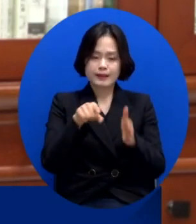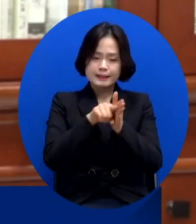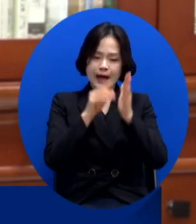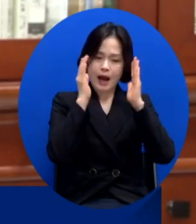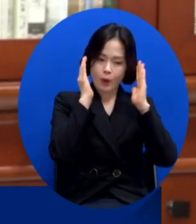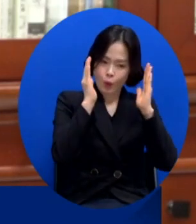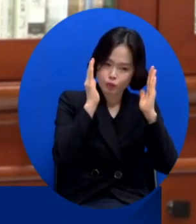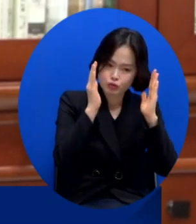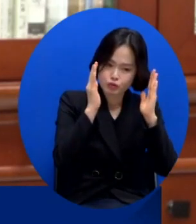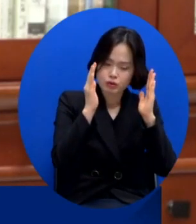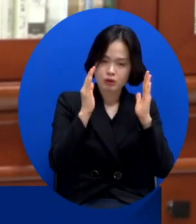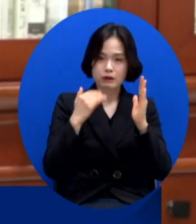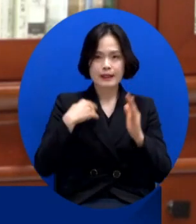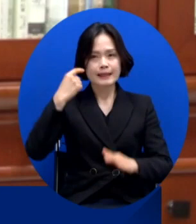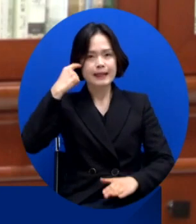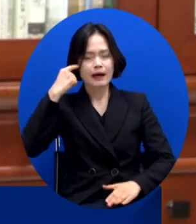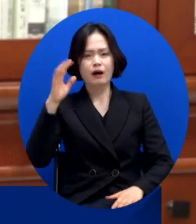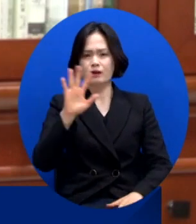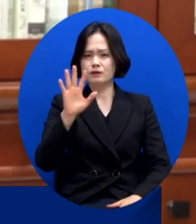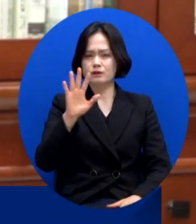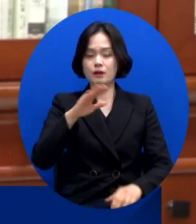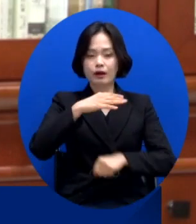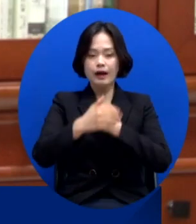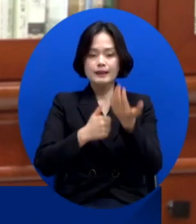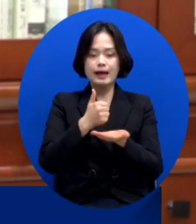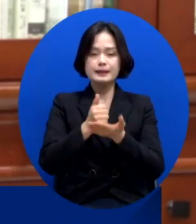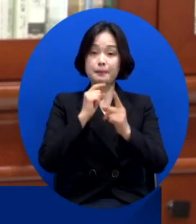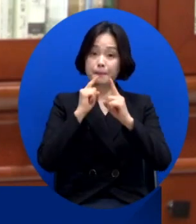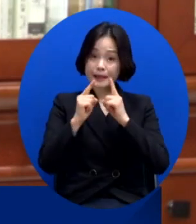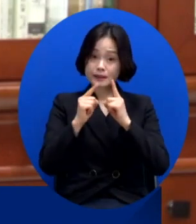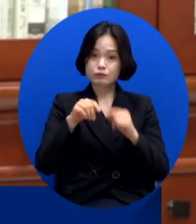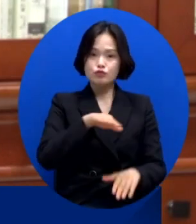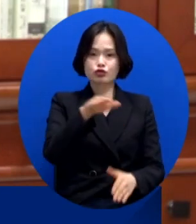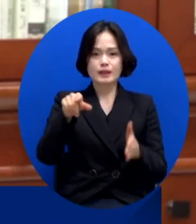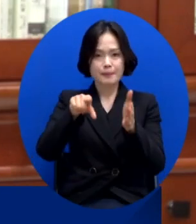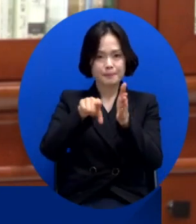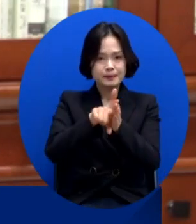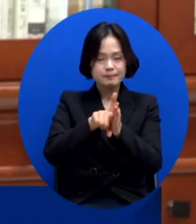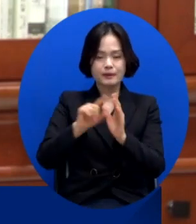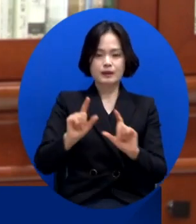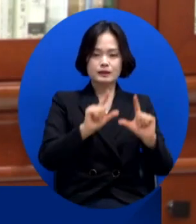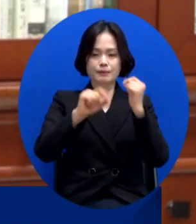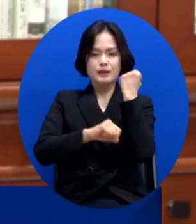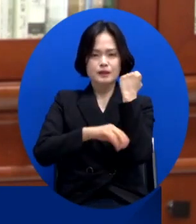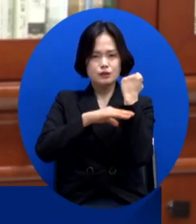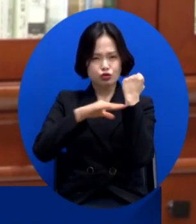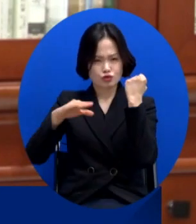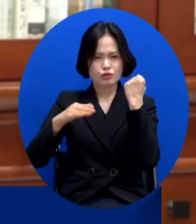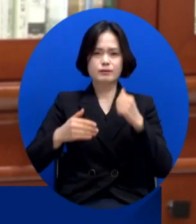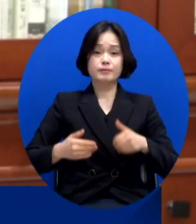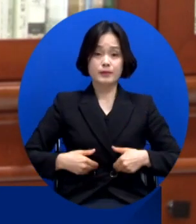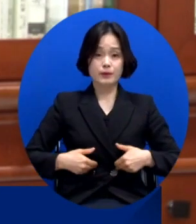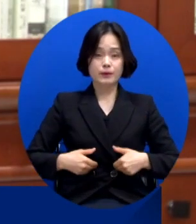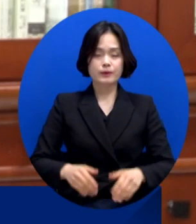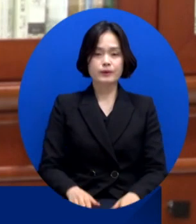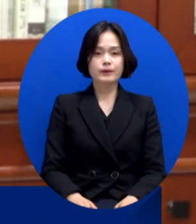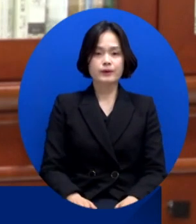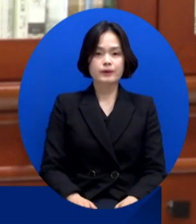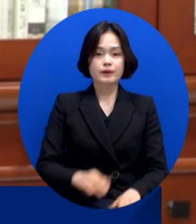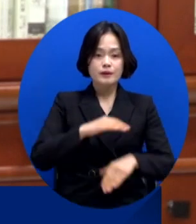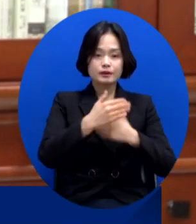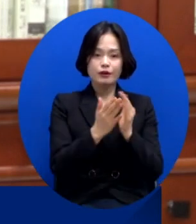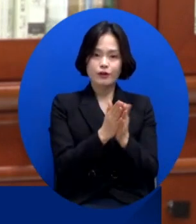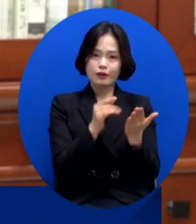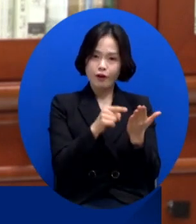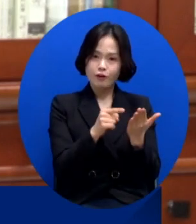하나님의 말씀인 성경이 우리 믿음과 삶의 기준이 돼야 됩니다 그러면 에서 성경으로